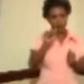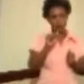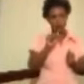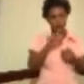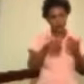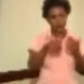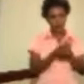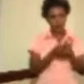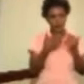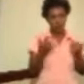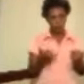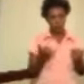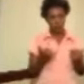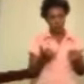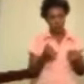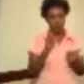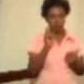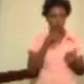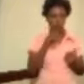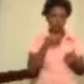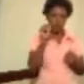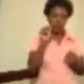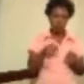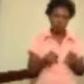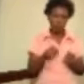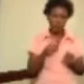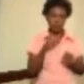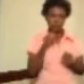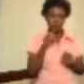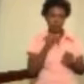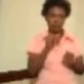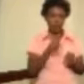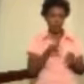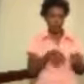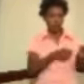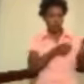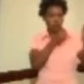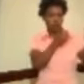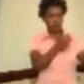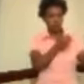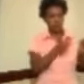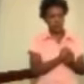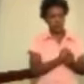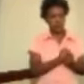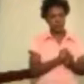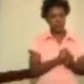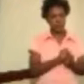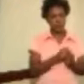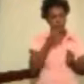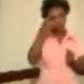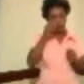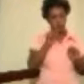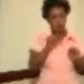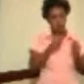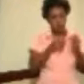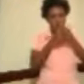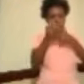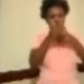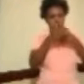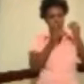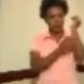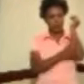situation de dépendance et que nous ne sommes pas capables ni arrogants ni pour faire de gros poignets. C'est la négociation. Moi, je crois